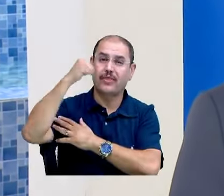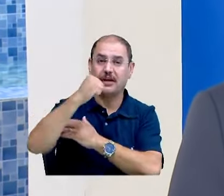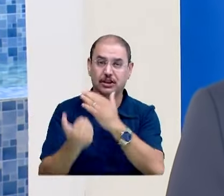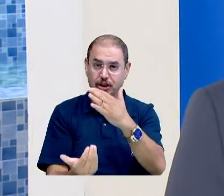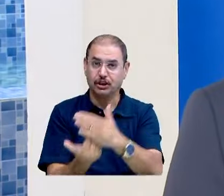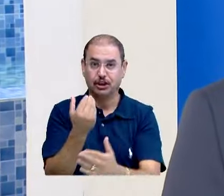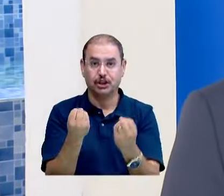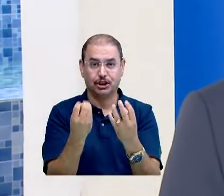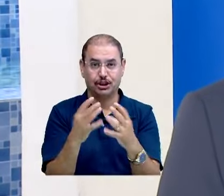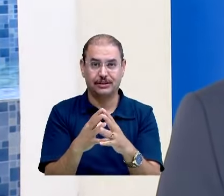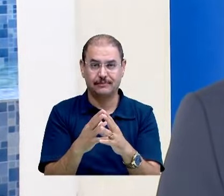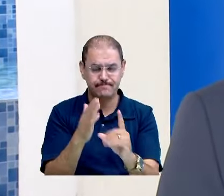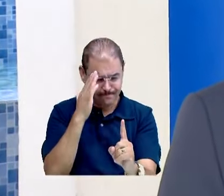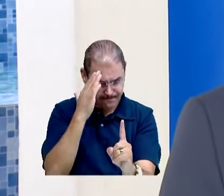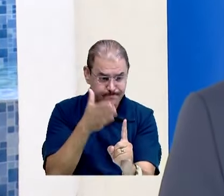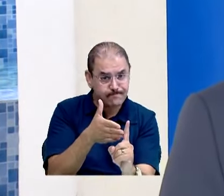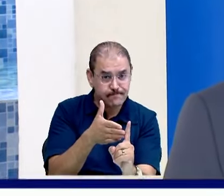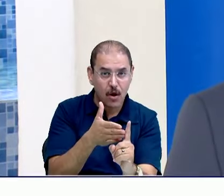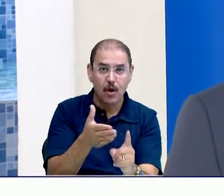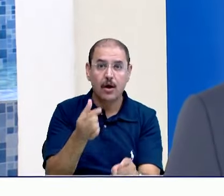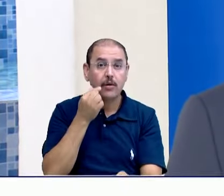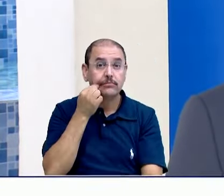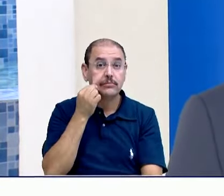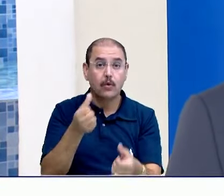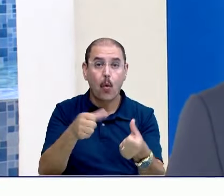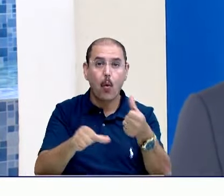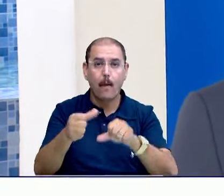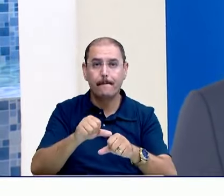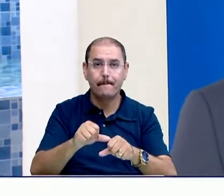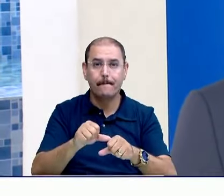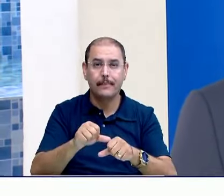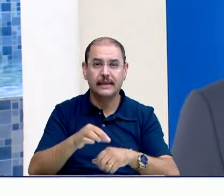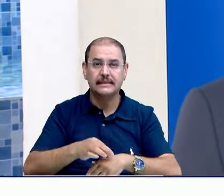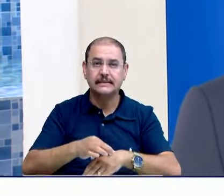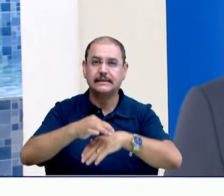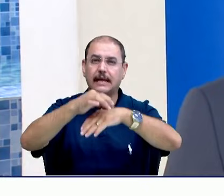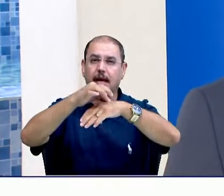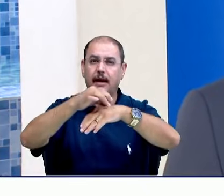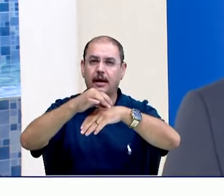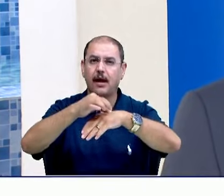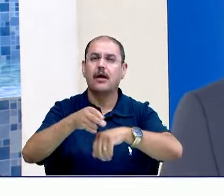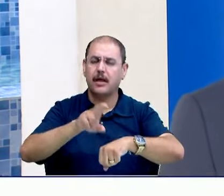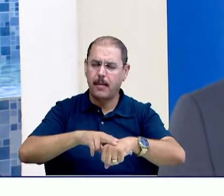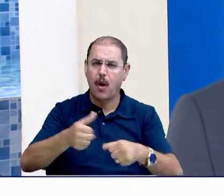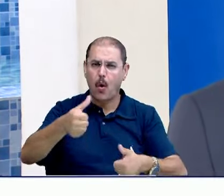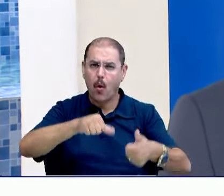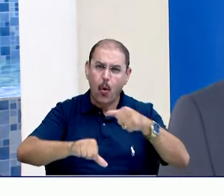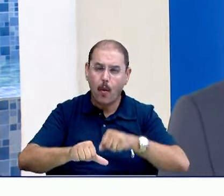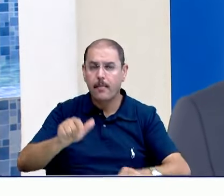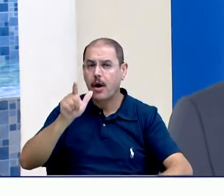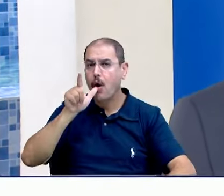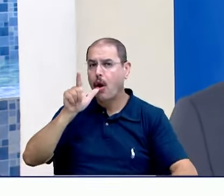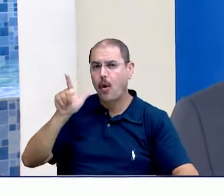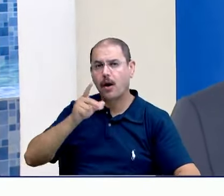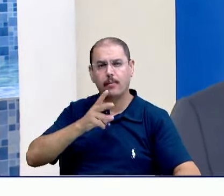جديد ركز على التداخل بين العلوم الانسانيه واللغات وعلم التسويق هذا امر مهم جدا التداخل